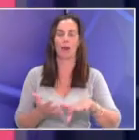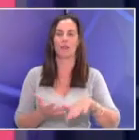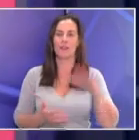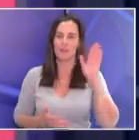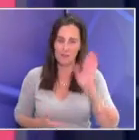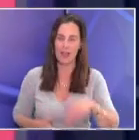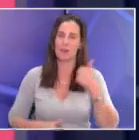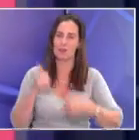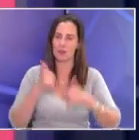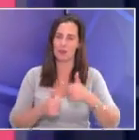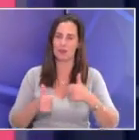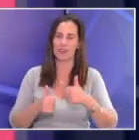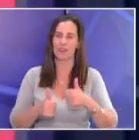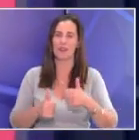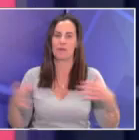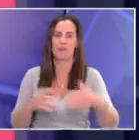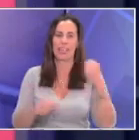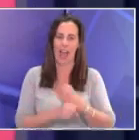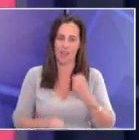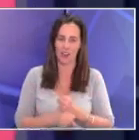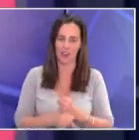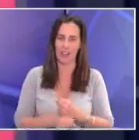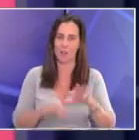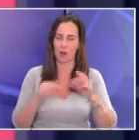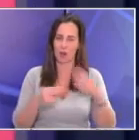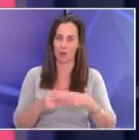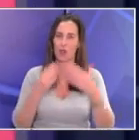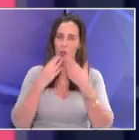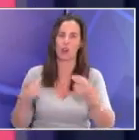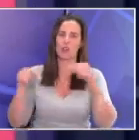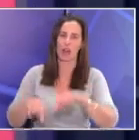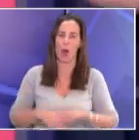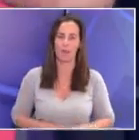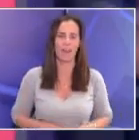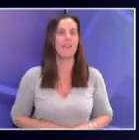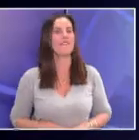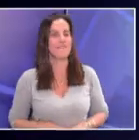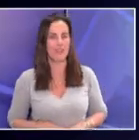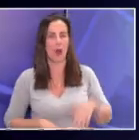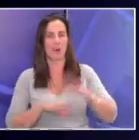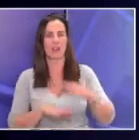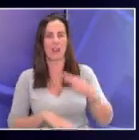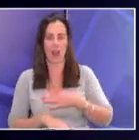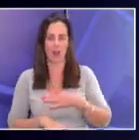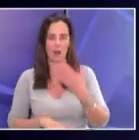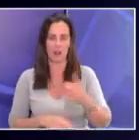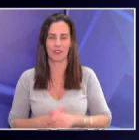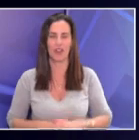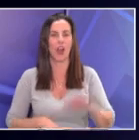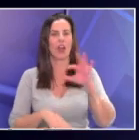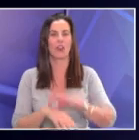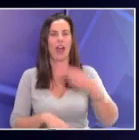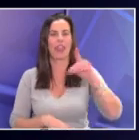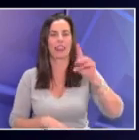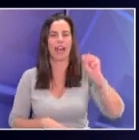פובליציסטית, וגם מתמודדת לרשימת העבודה על הבחירות הקרובות, תודה שאת איתנו. והמומחית שלנו לאייטם הבא, דוקטור